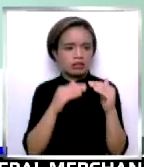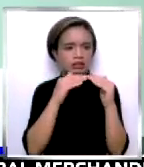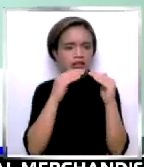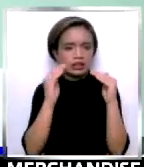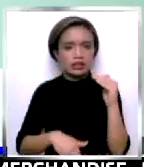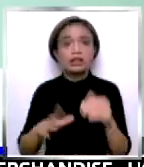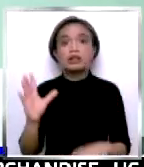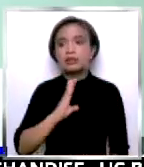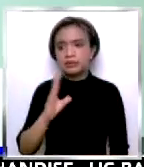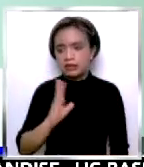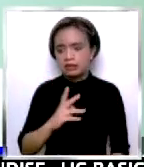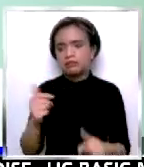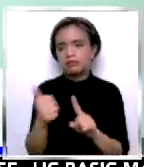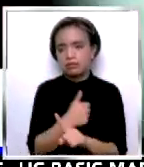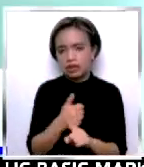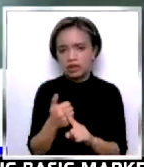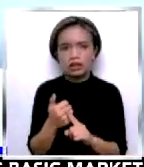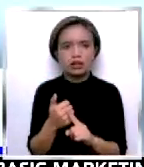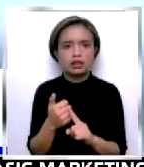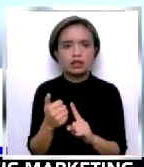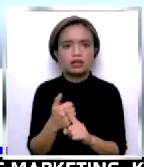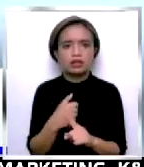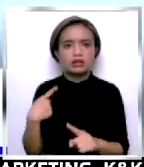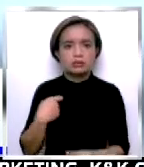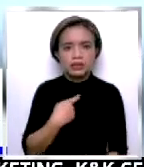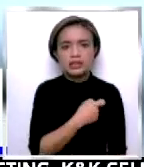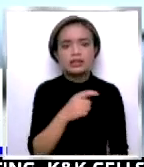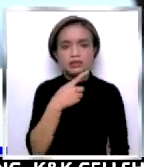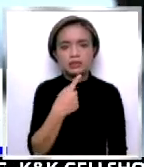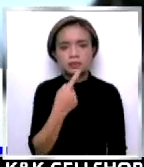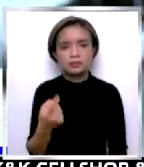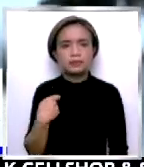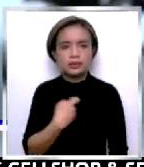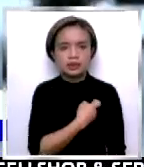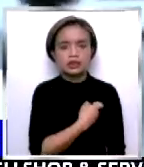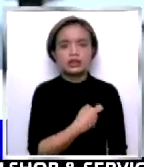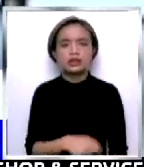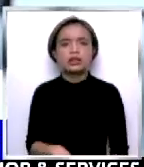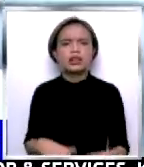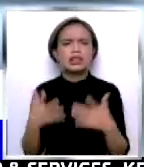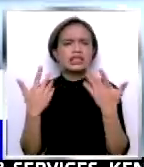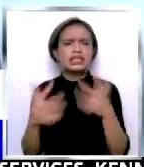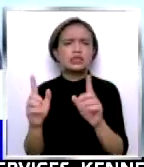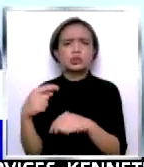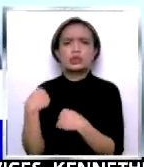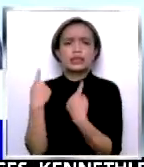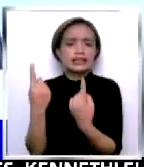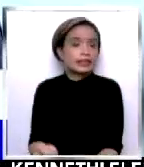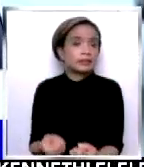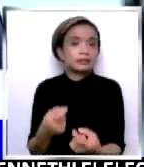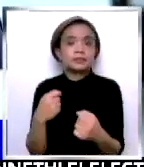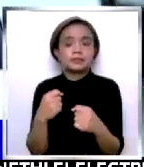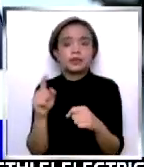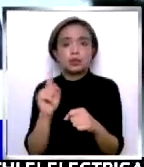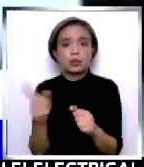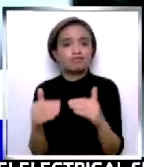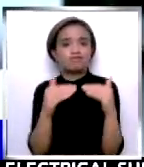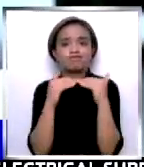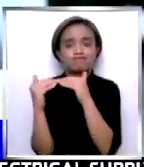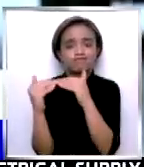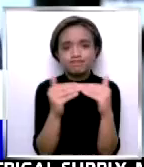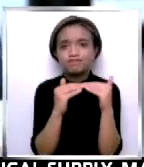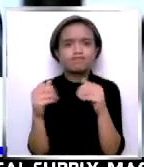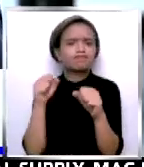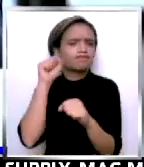mang-abuso, magsabi ng mga masasakit. Matagal nang ipinaglalaban ang pantay na pagtrato sa LGBTQ community.